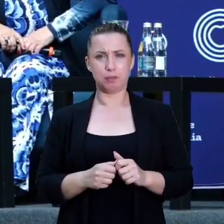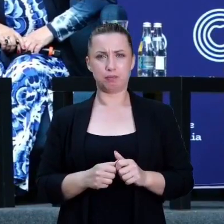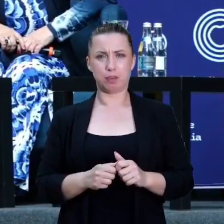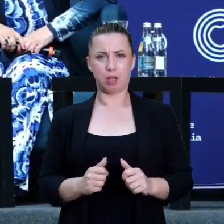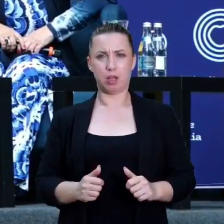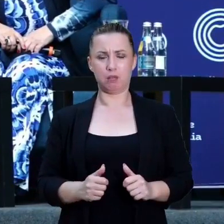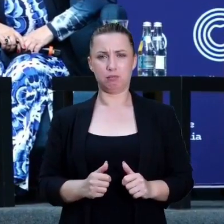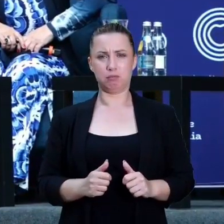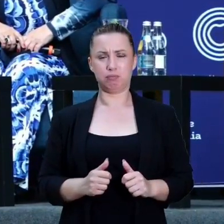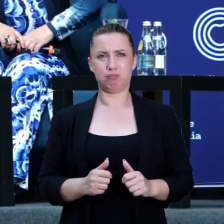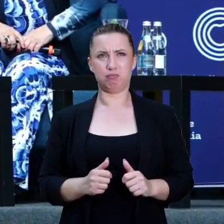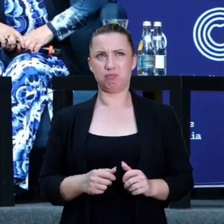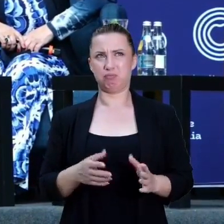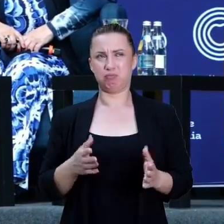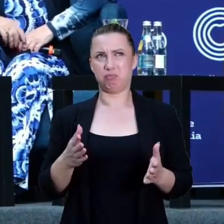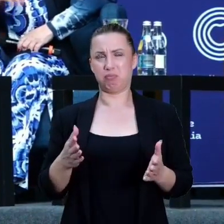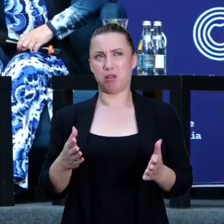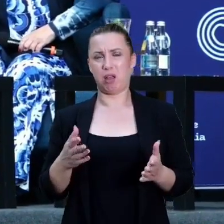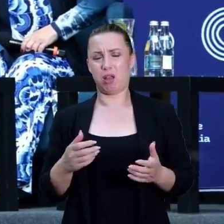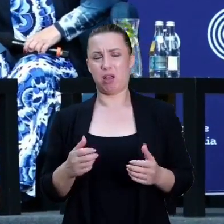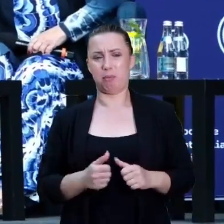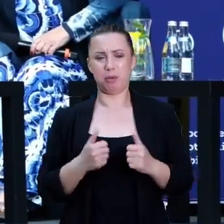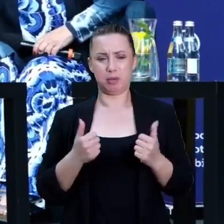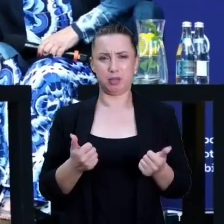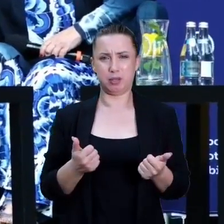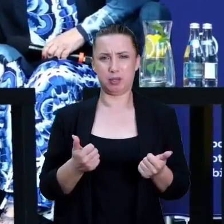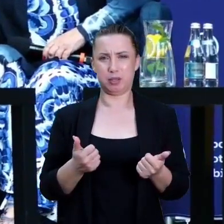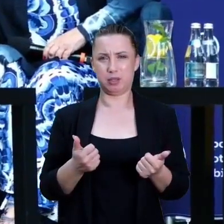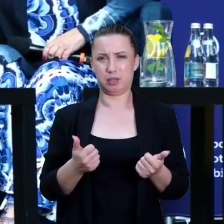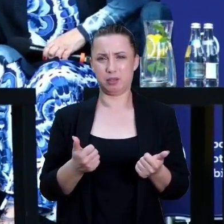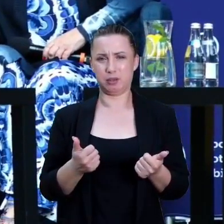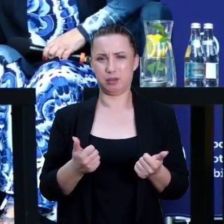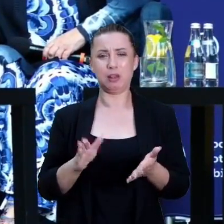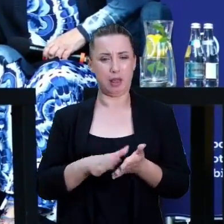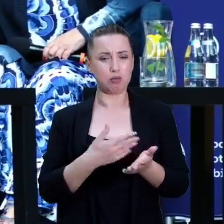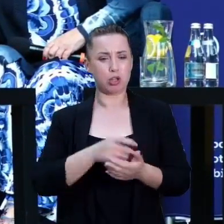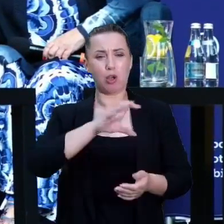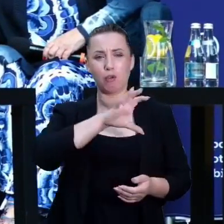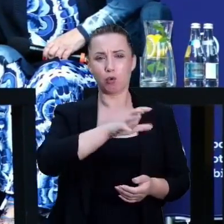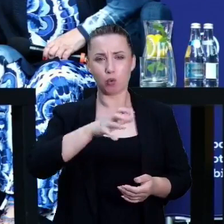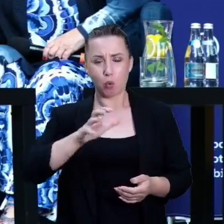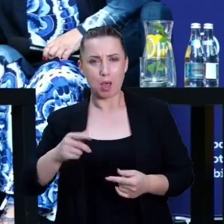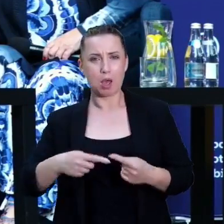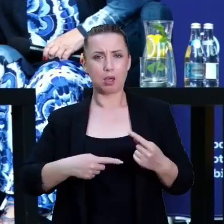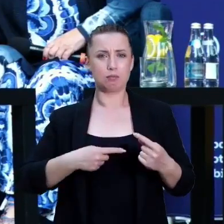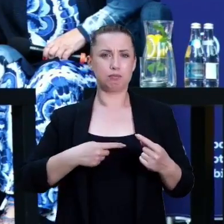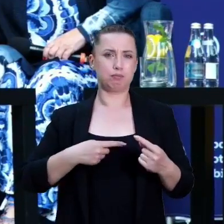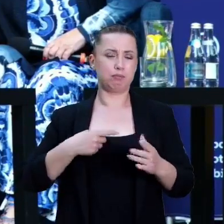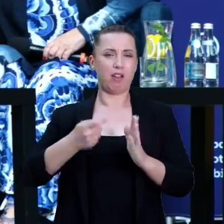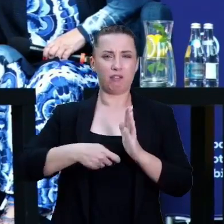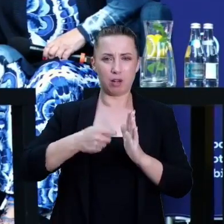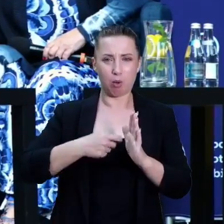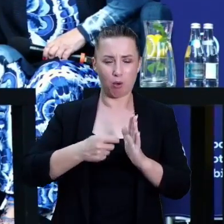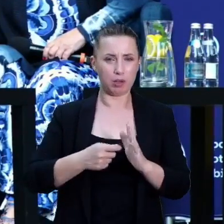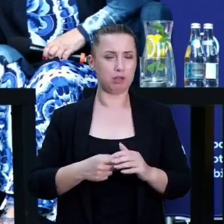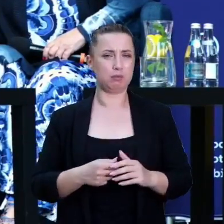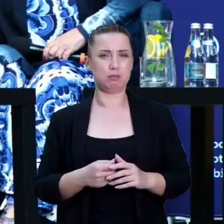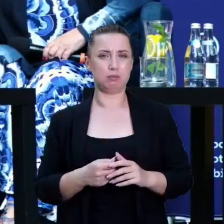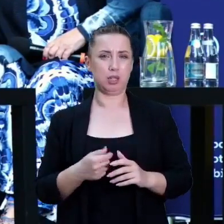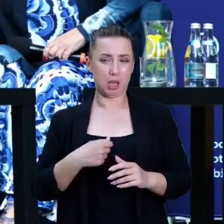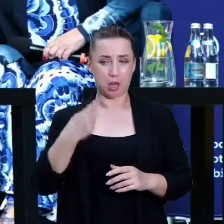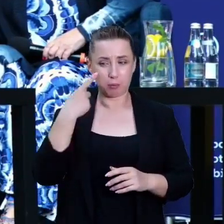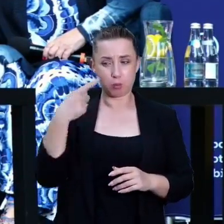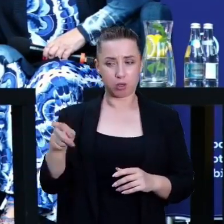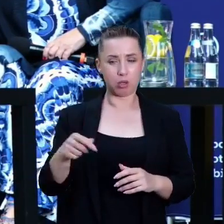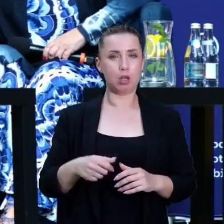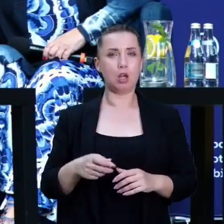do kobiet, z którymi pracowałam. I na przykład w ekipach też zauważyłam, że